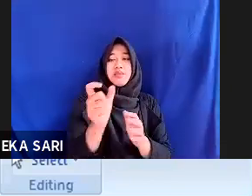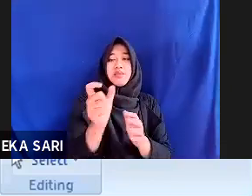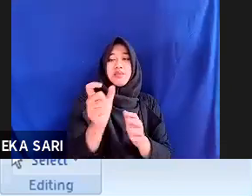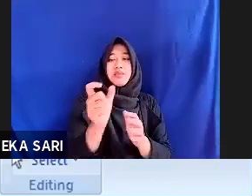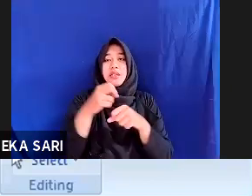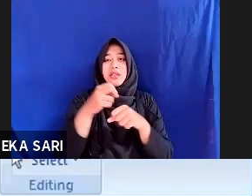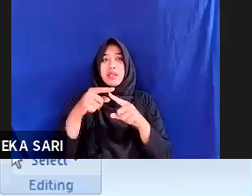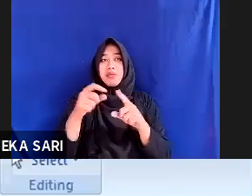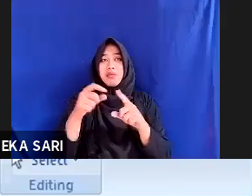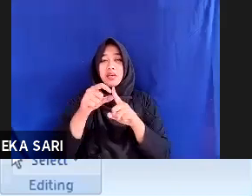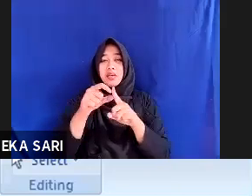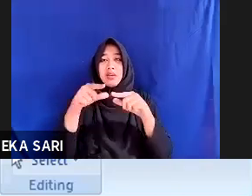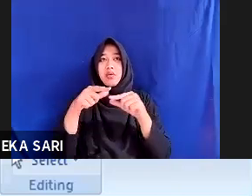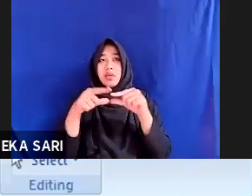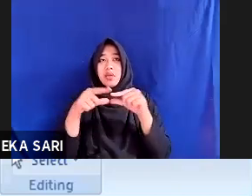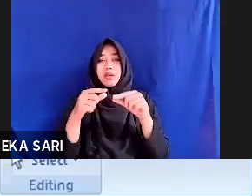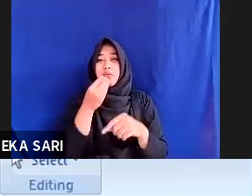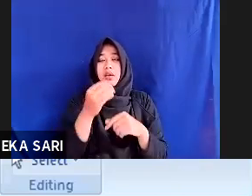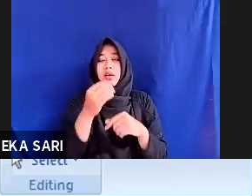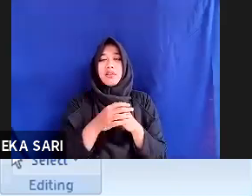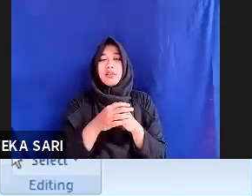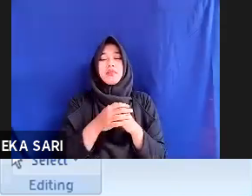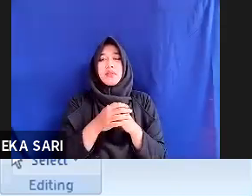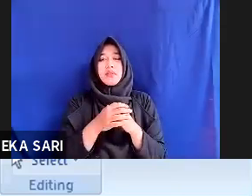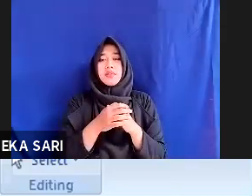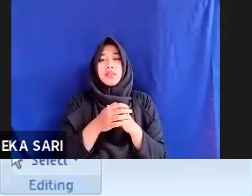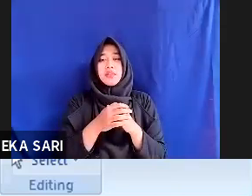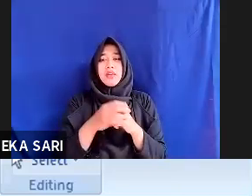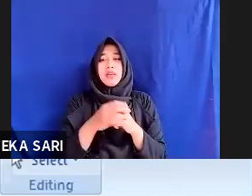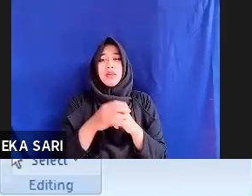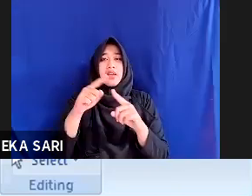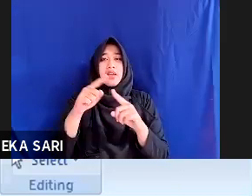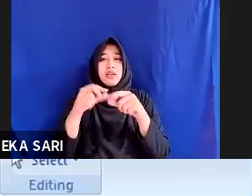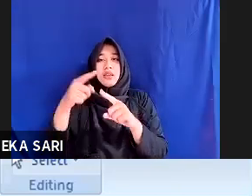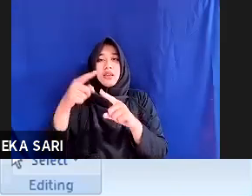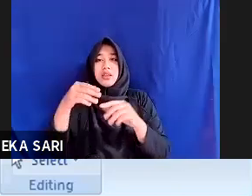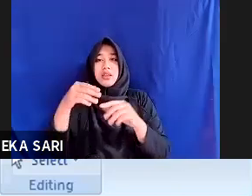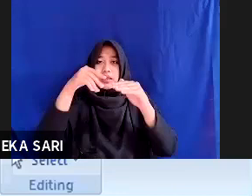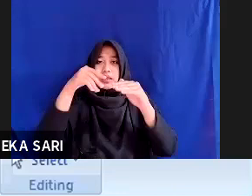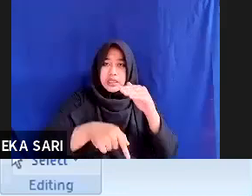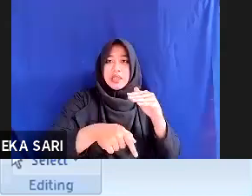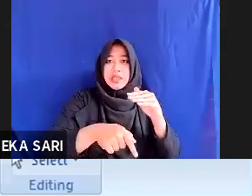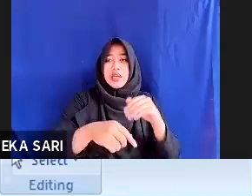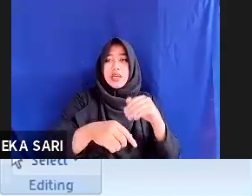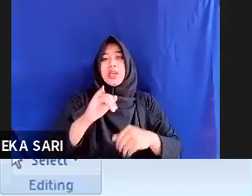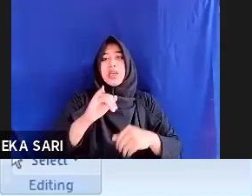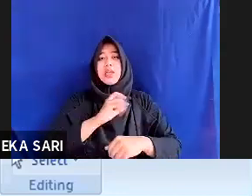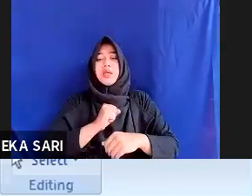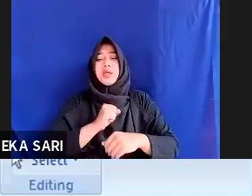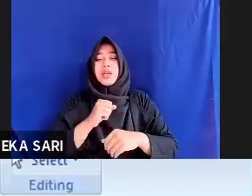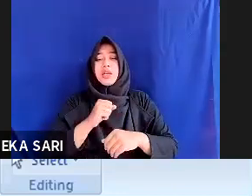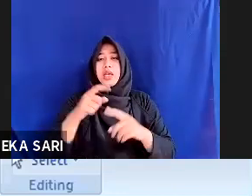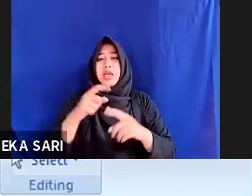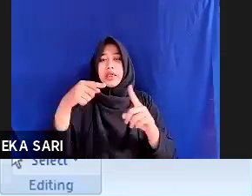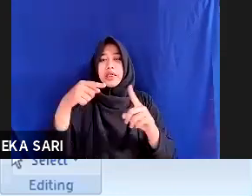pangan. Target yang paling rendah kalau ada serendah-rendahnya iman adalah target ketahanan pangan. Maka ini yang